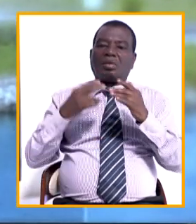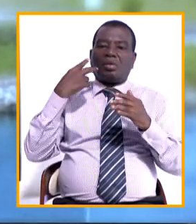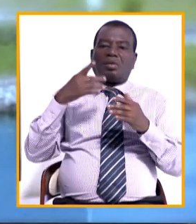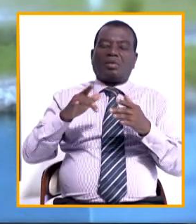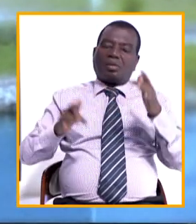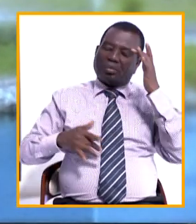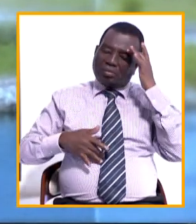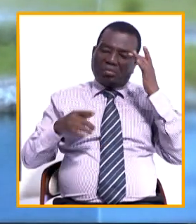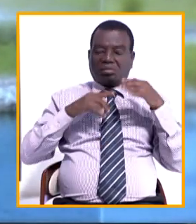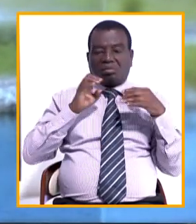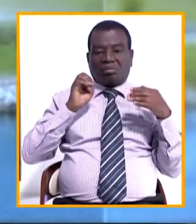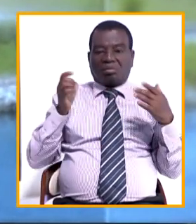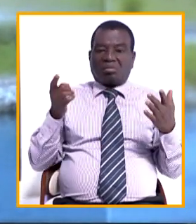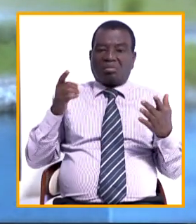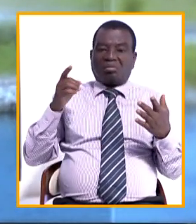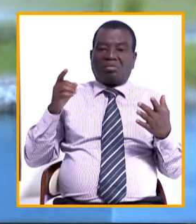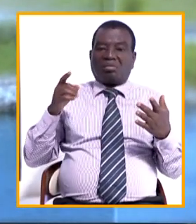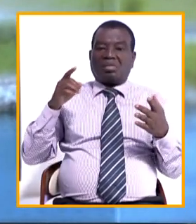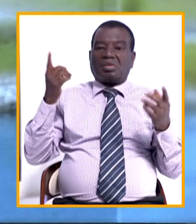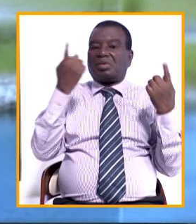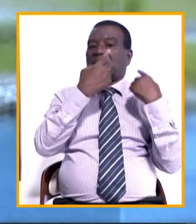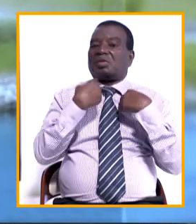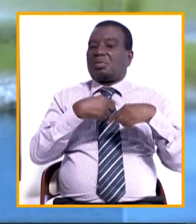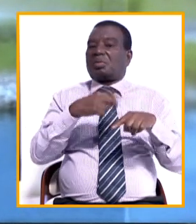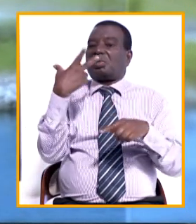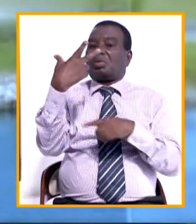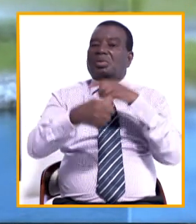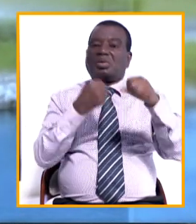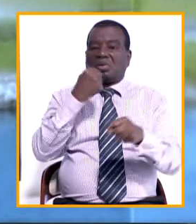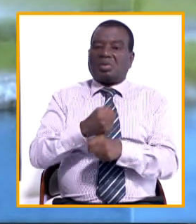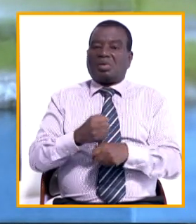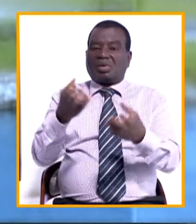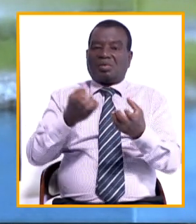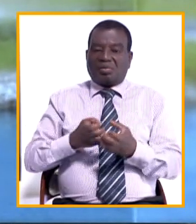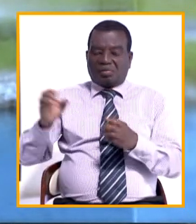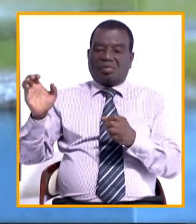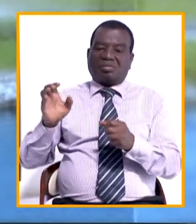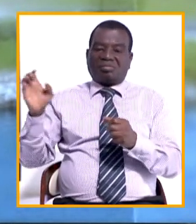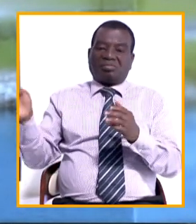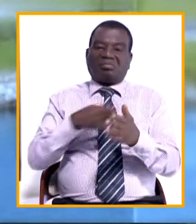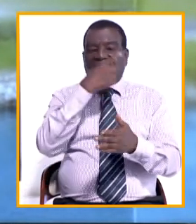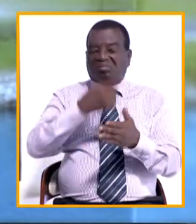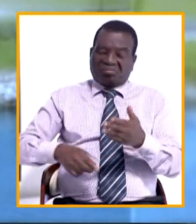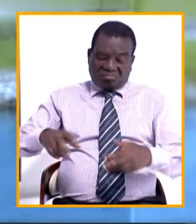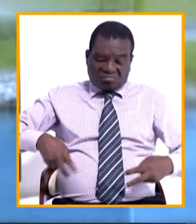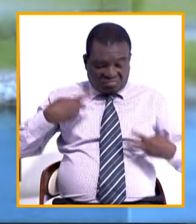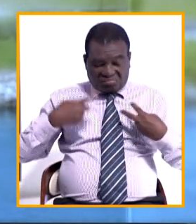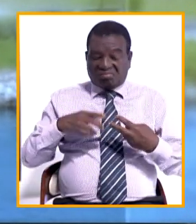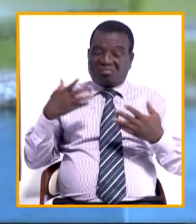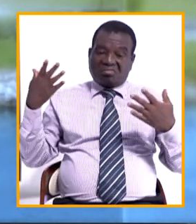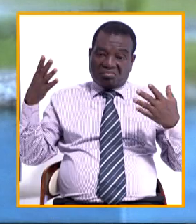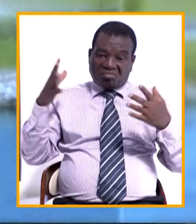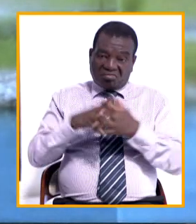une maladie qui, elle, s'entête depuis 3 ans à vouloir, coûte que coûte, déranger nos vies. Et le pire, c'est qu'elle y est parvenue